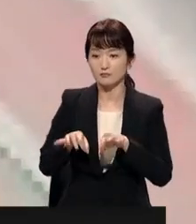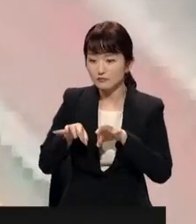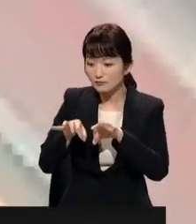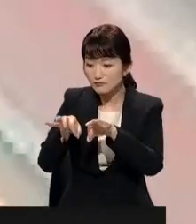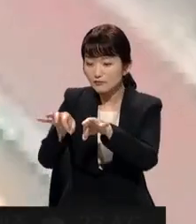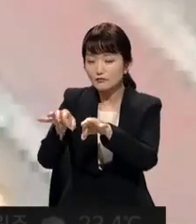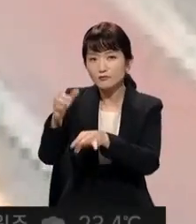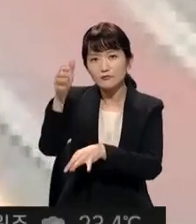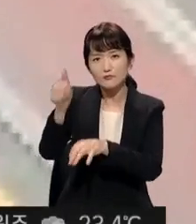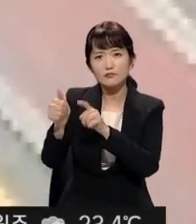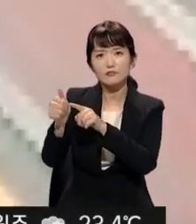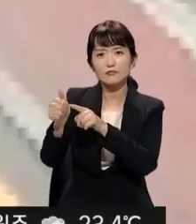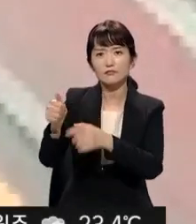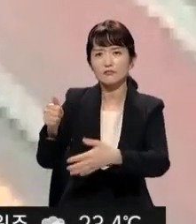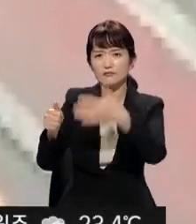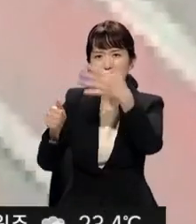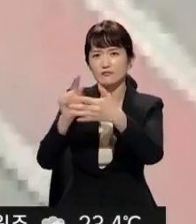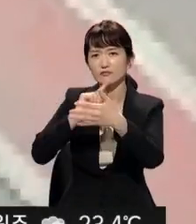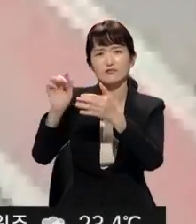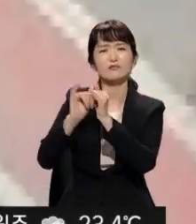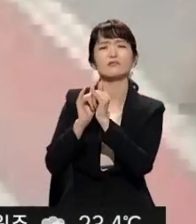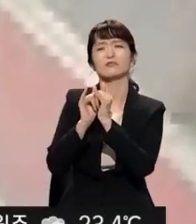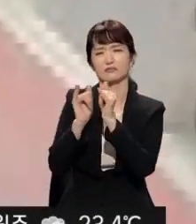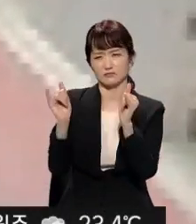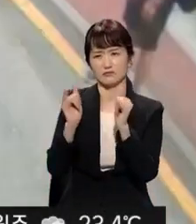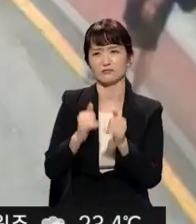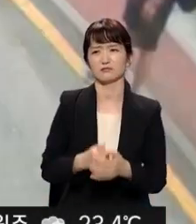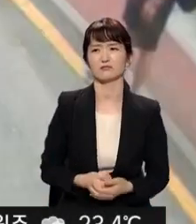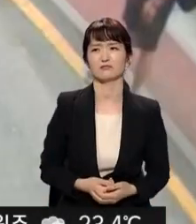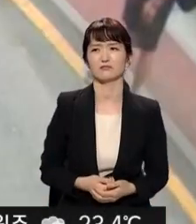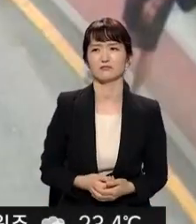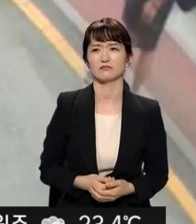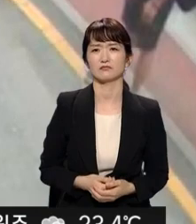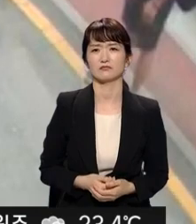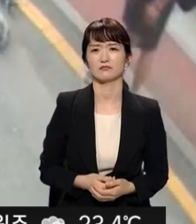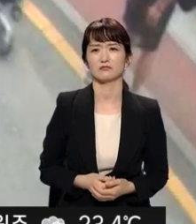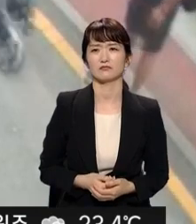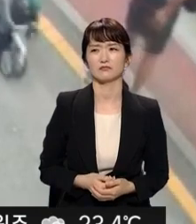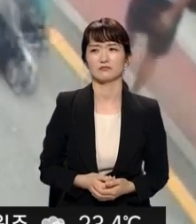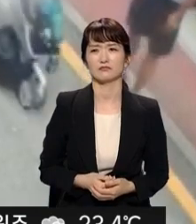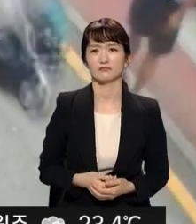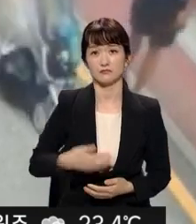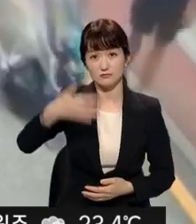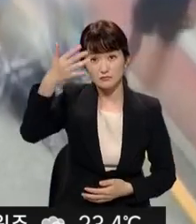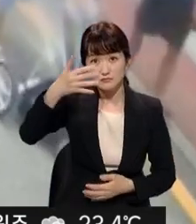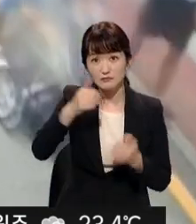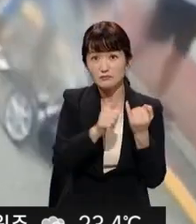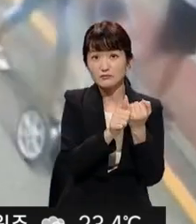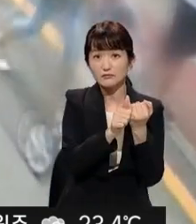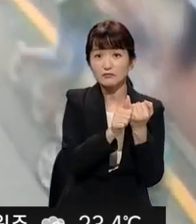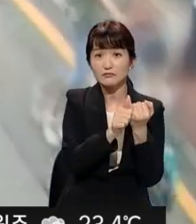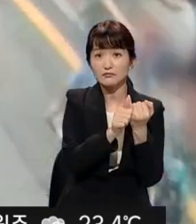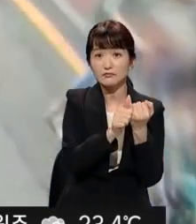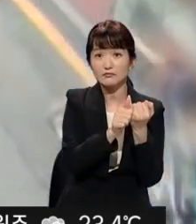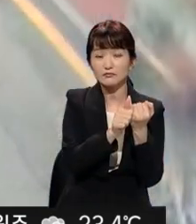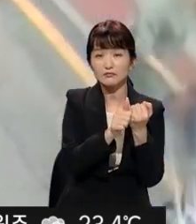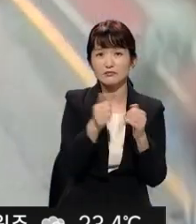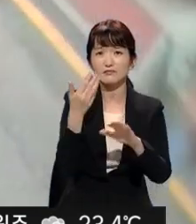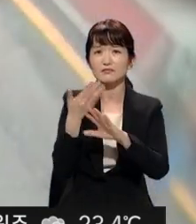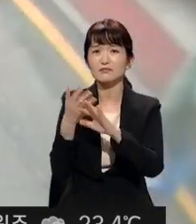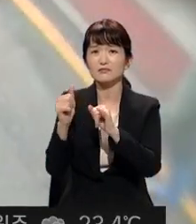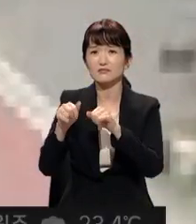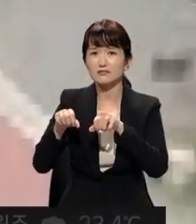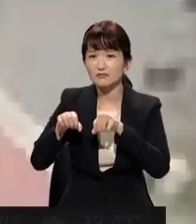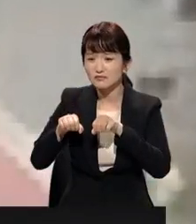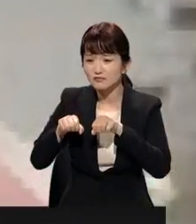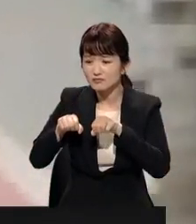주인은 바로 이 영상을 제보해 주신 사반 가족이었습니다. 소장님, 저 네. 영상 속 부부가 그러니까 남의 유모차,